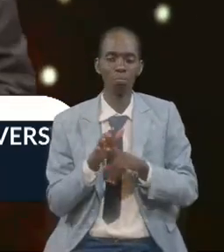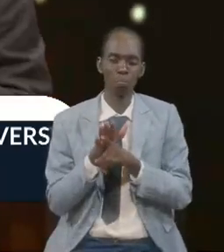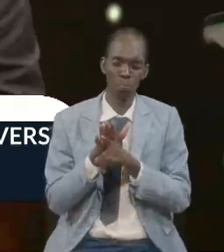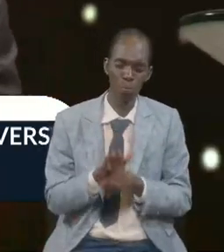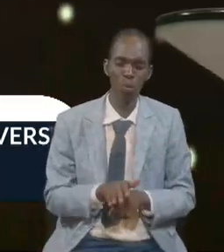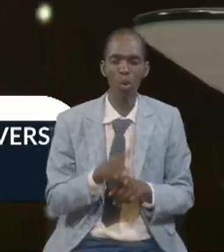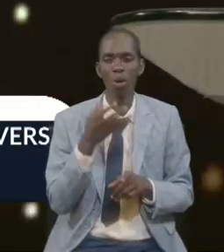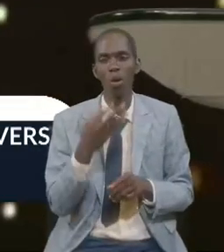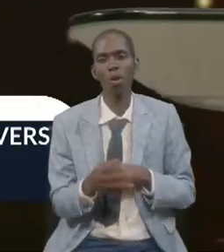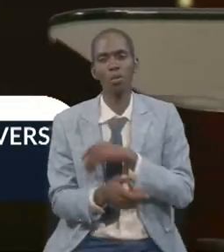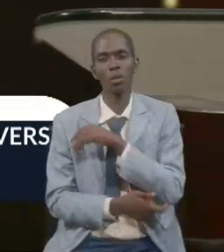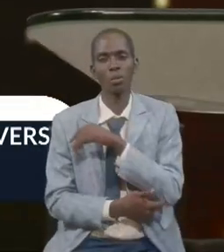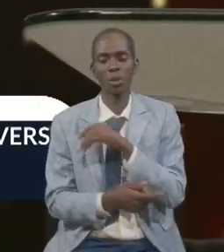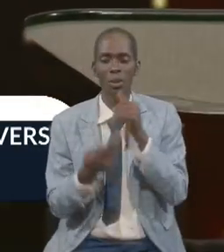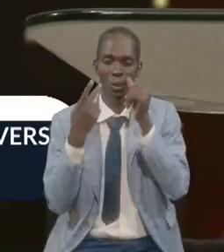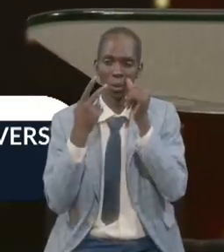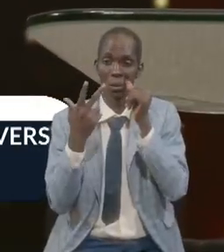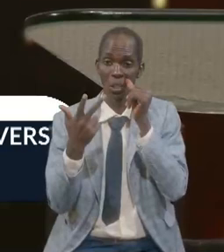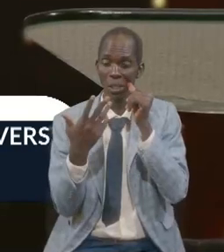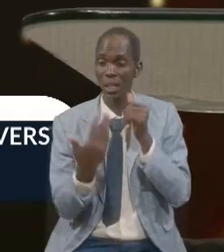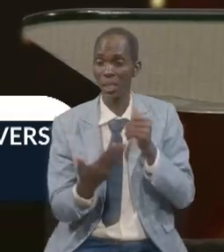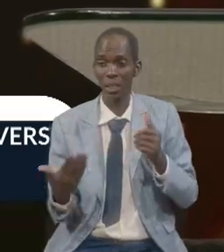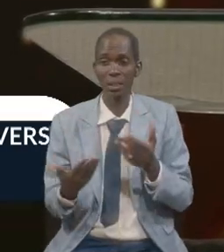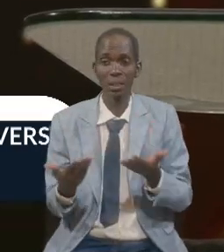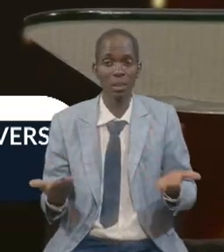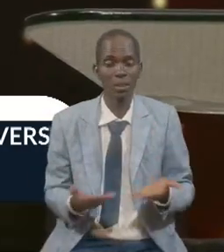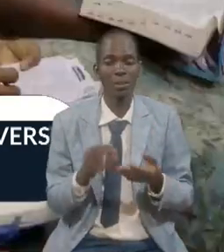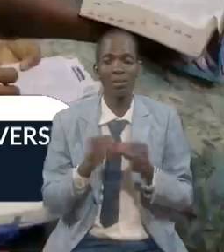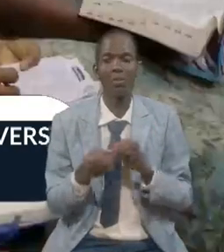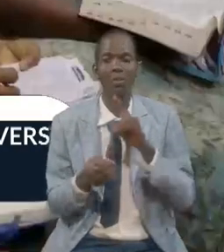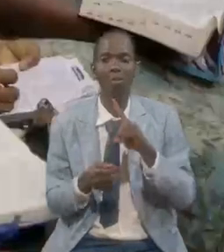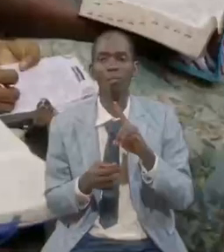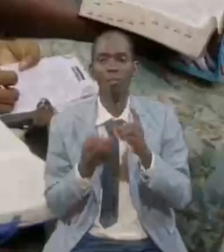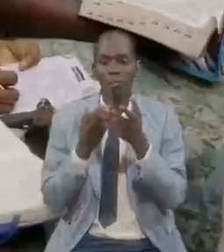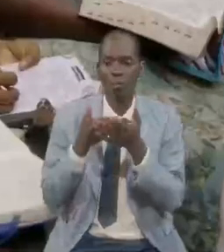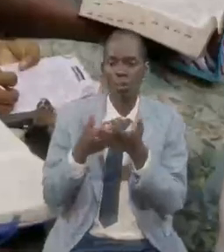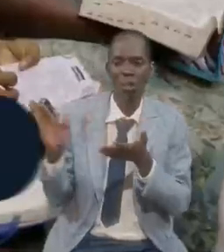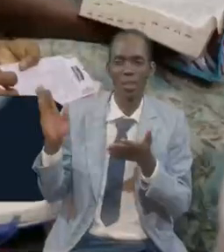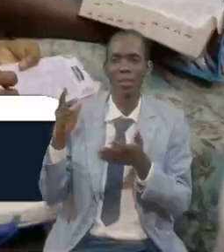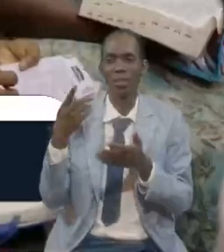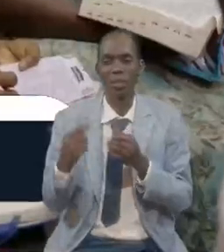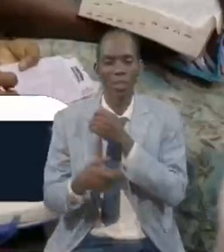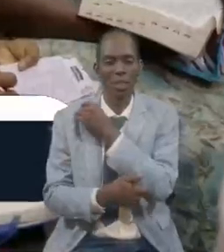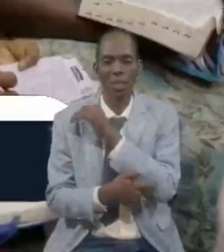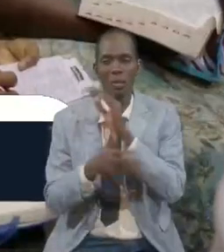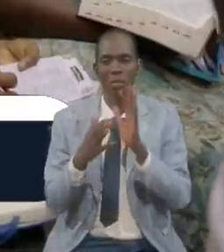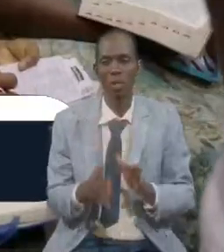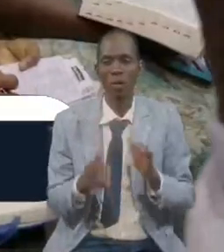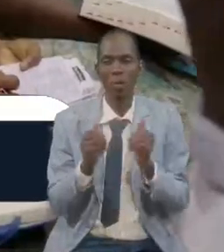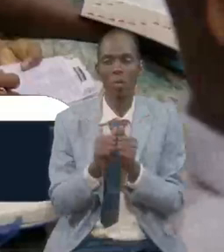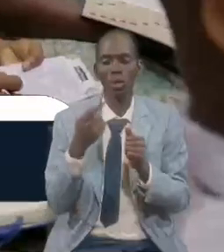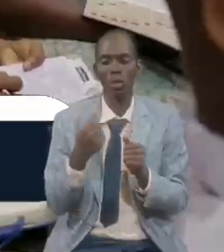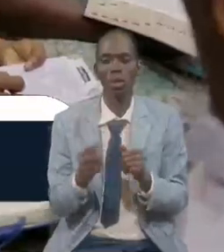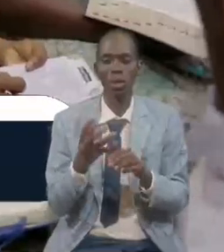tentation. Nous allons voir trois sessions ici. Numéro 1, résister au tentateur